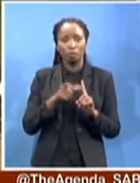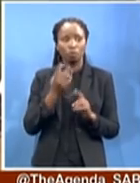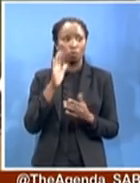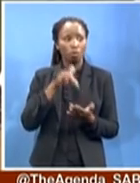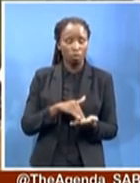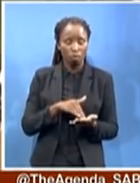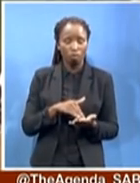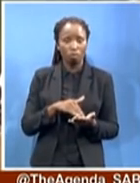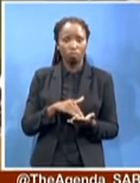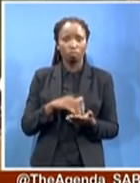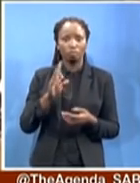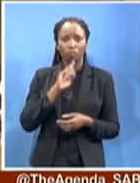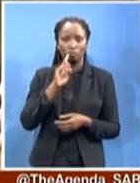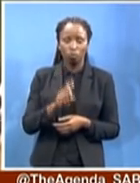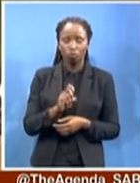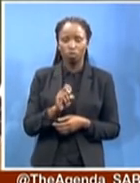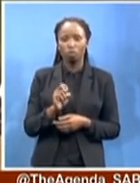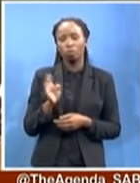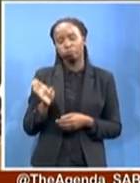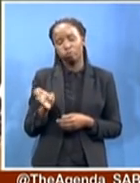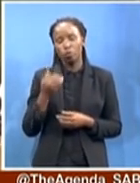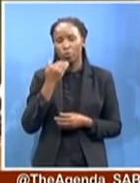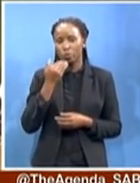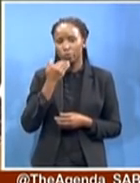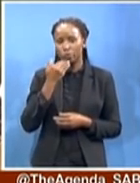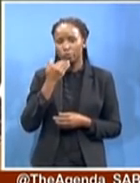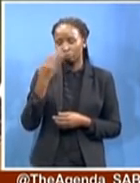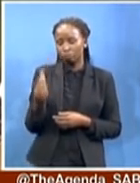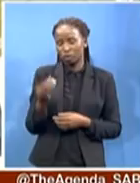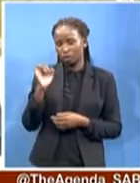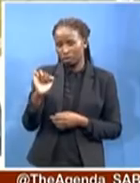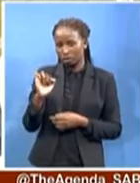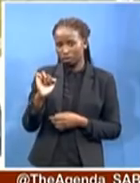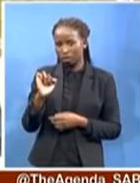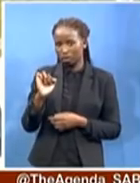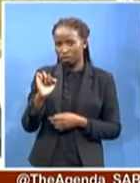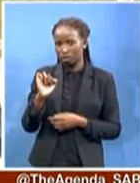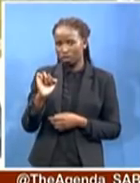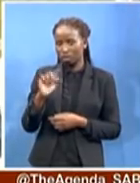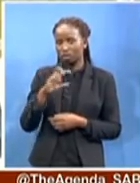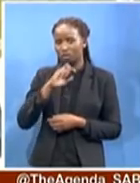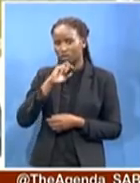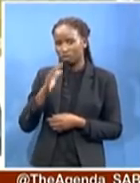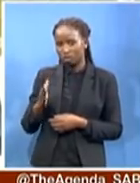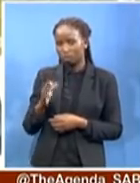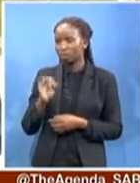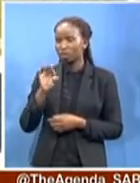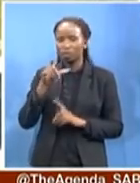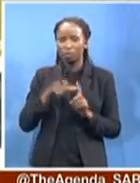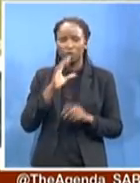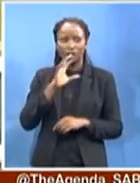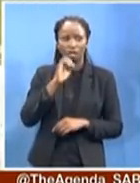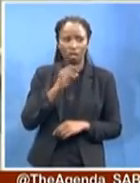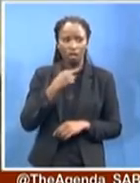umntana nenkosi. Ethi nje kubuza umuntu ungakwazi ukuphendula. Uzokubiza ngani lokhu? Igama